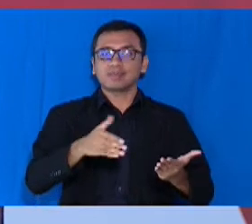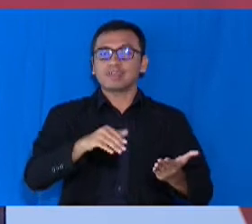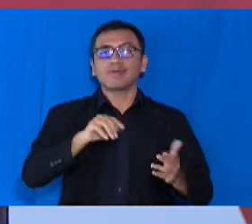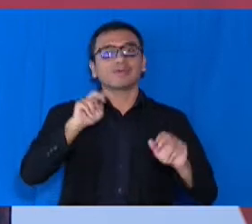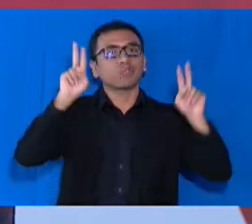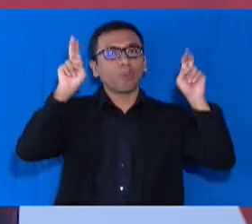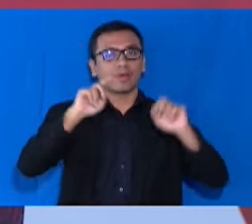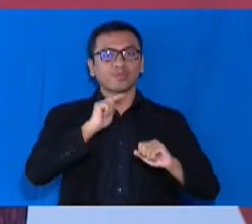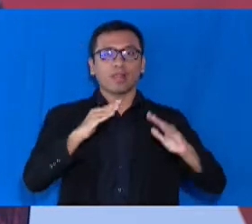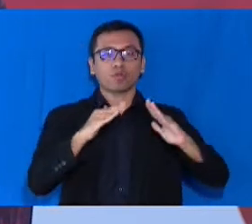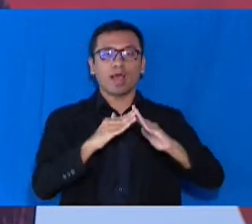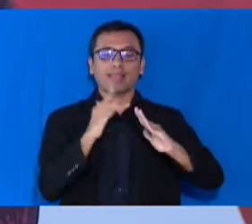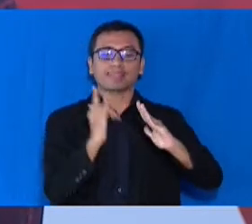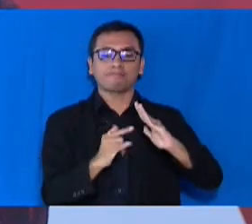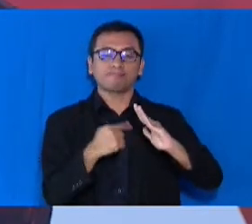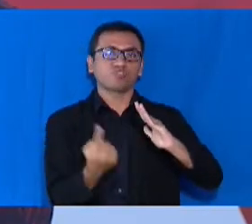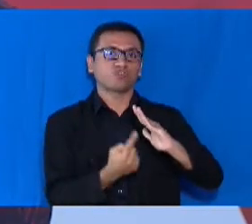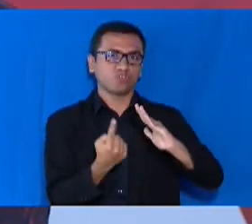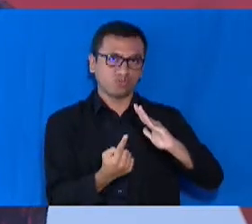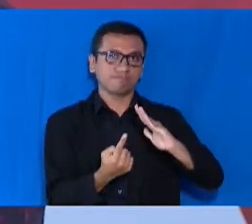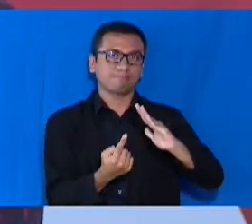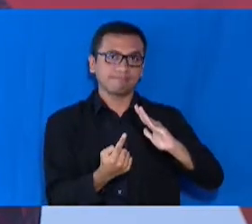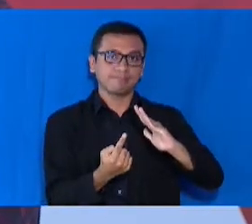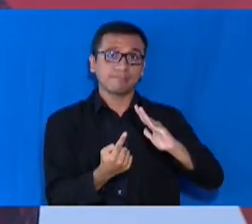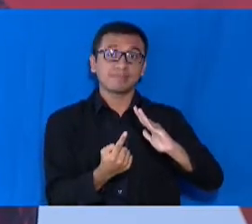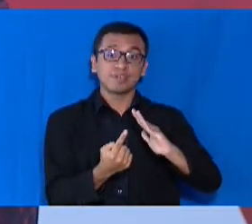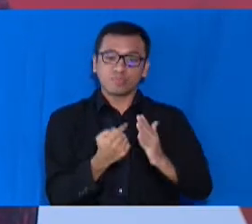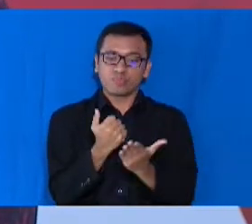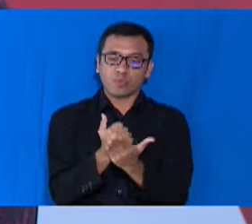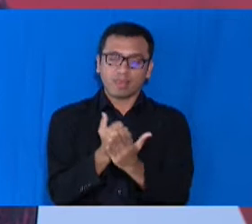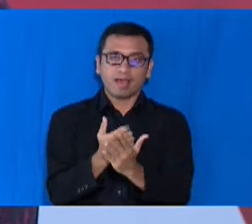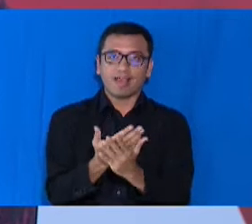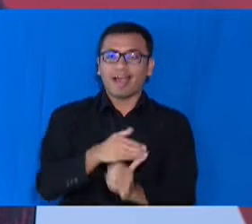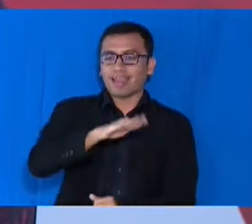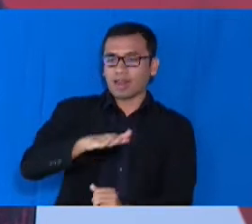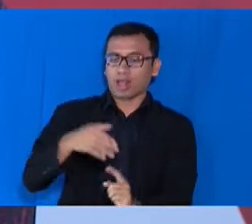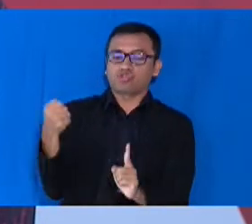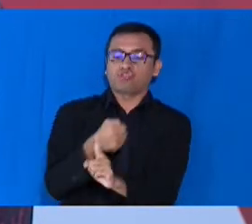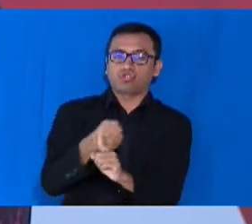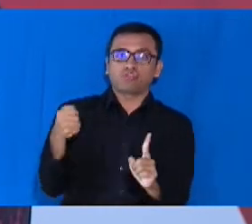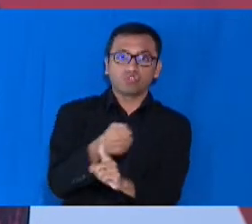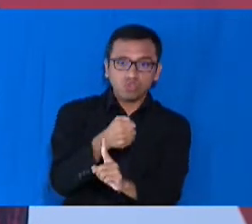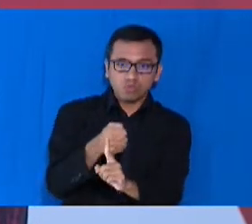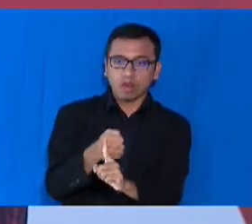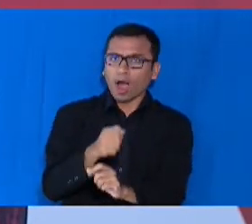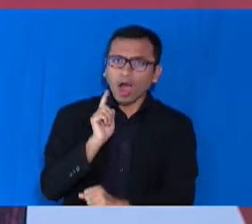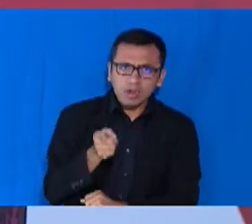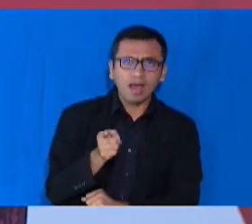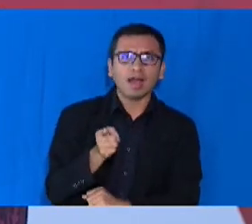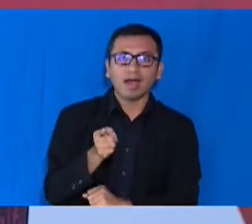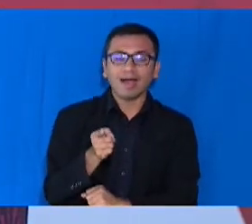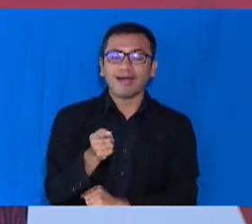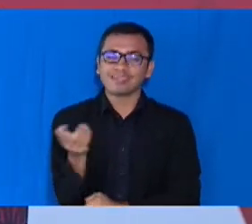dampaknya adalah bahwa kekerasan terhadap anak itu nyata terjadi di